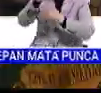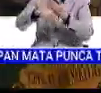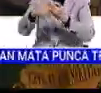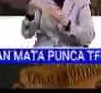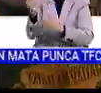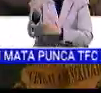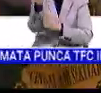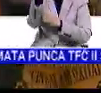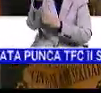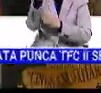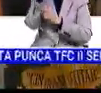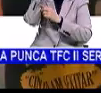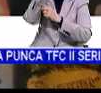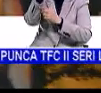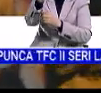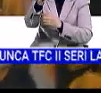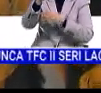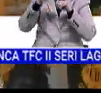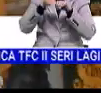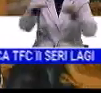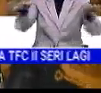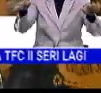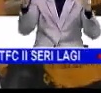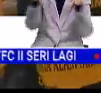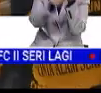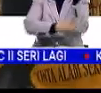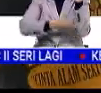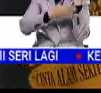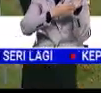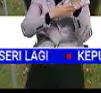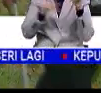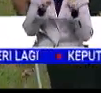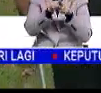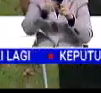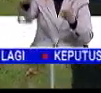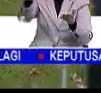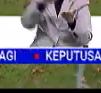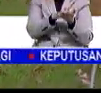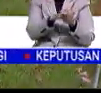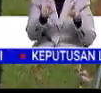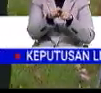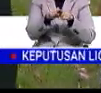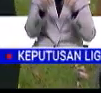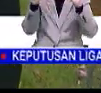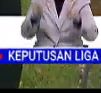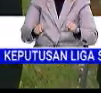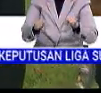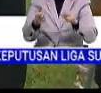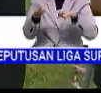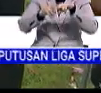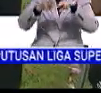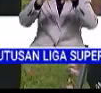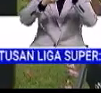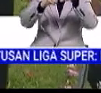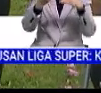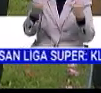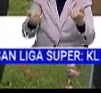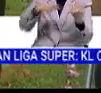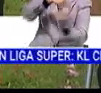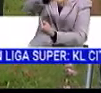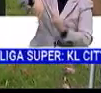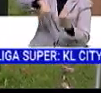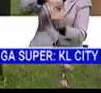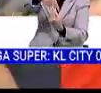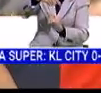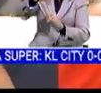kali diadakan itu bakal diperluas ke seluruh negara dan dijangka dapat melonjakkan lagi kadar kitar semula